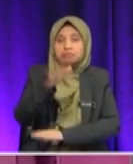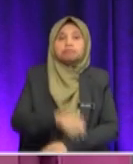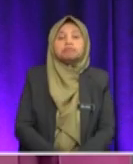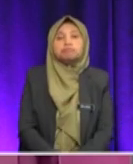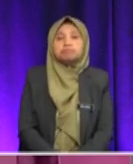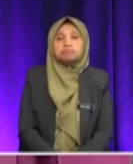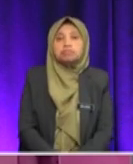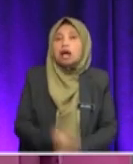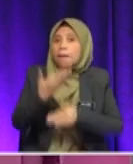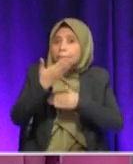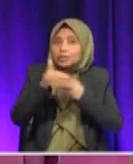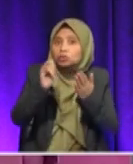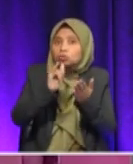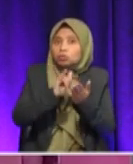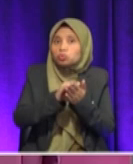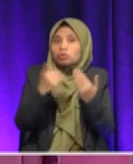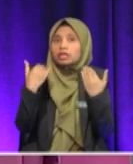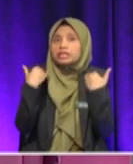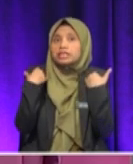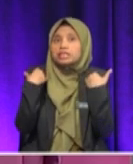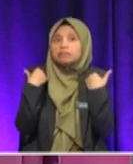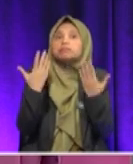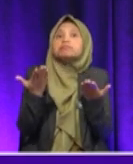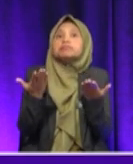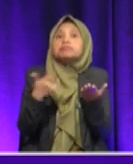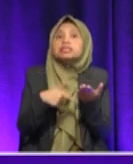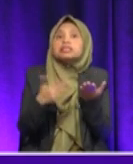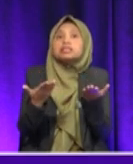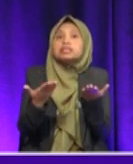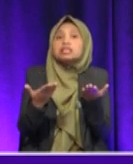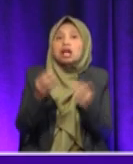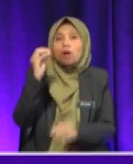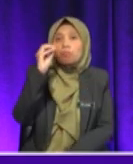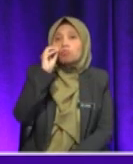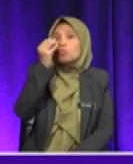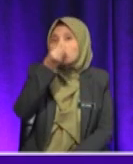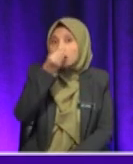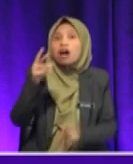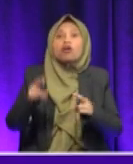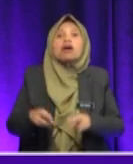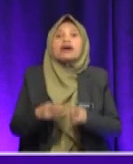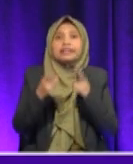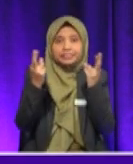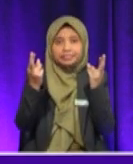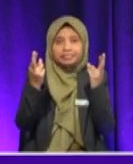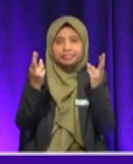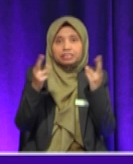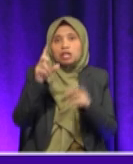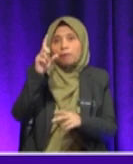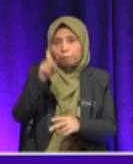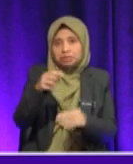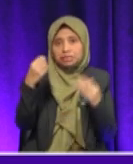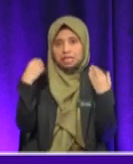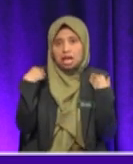lima Oke kemudian apalagi yang ada pada Dwi itu bungaraya ah Mesti kena di bungaraya